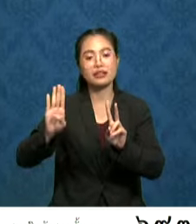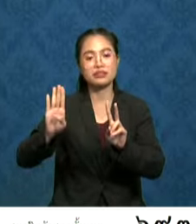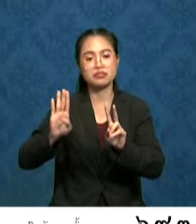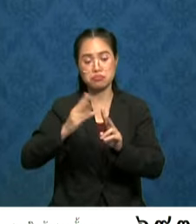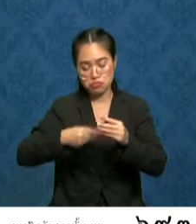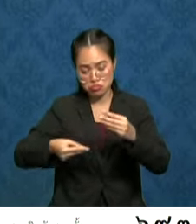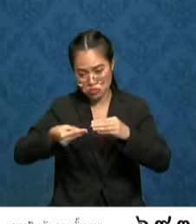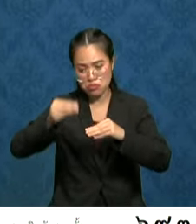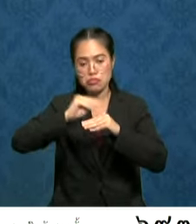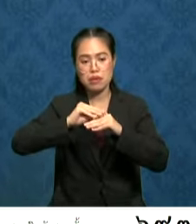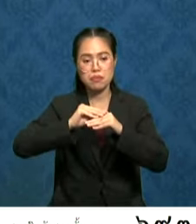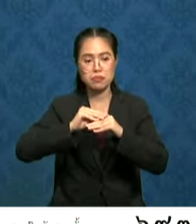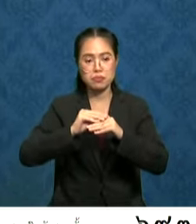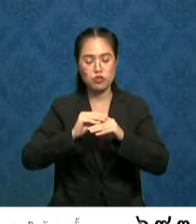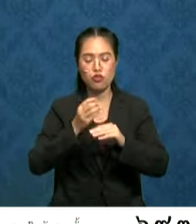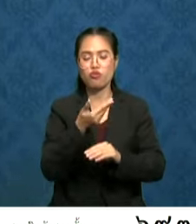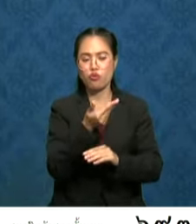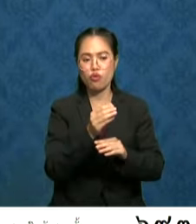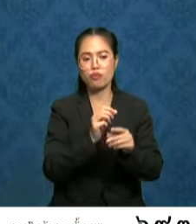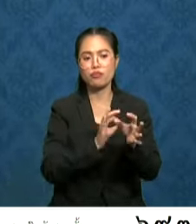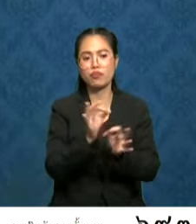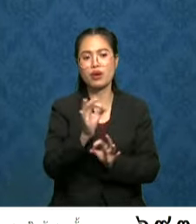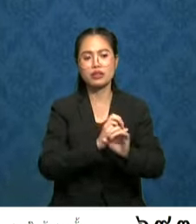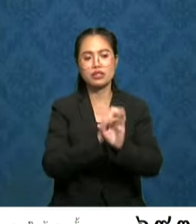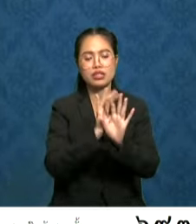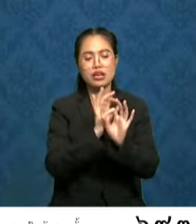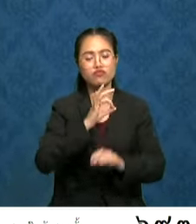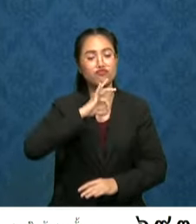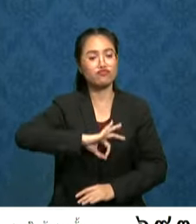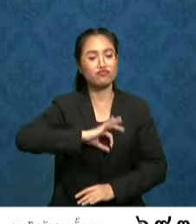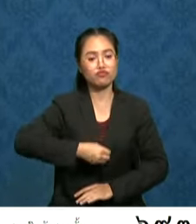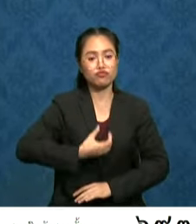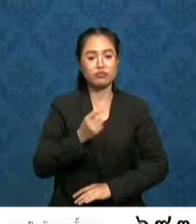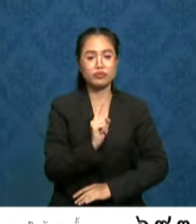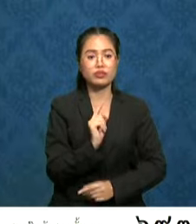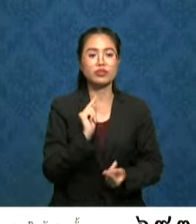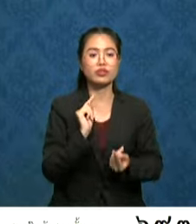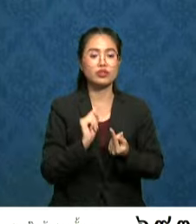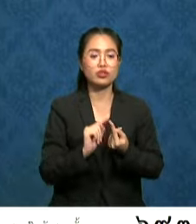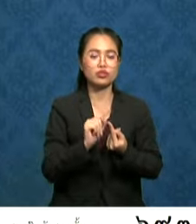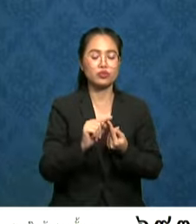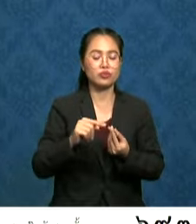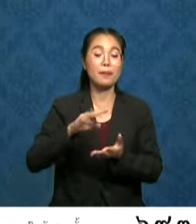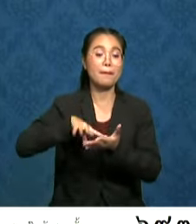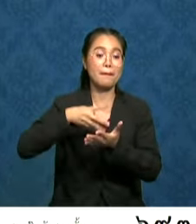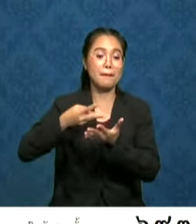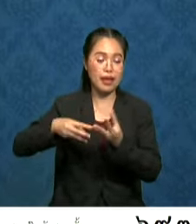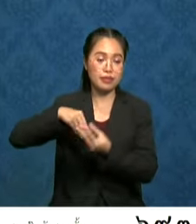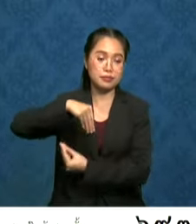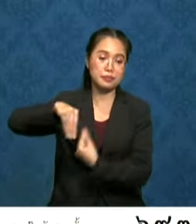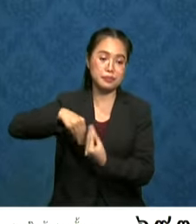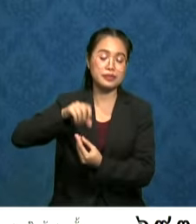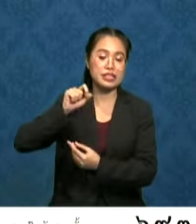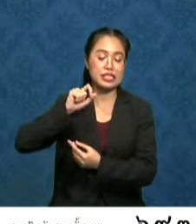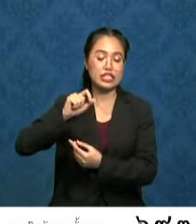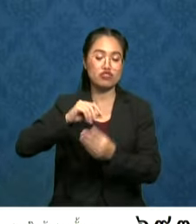หรือไม่ขอความชัดเจนด้วยค่ะมีอันนึงที่ตกใจนะคะตกใจมากก็คือเรื่องของการกระตุ้นเศรษฐกิจนะคะโครงการDigital